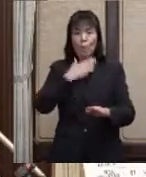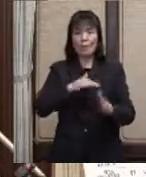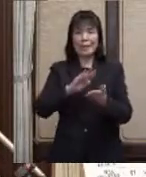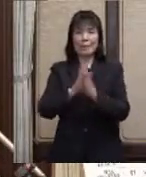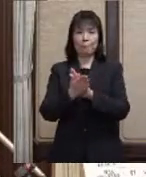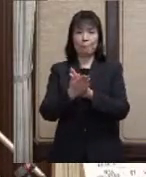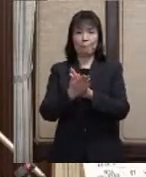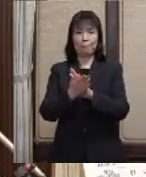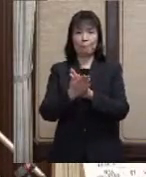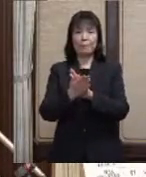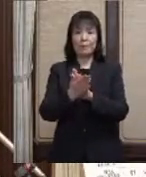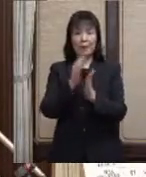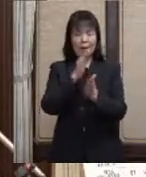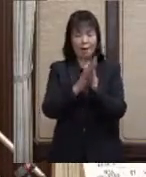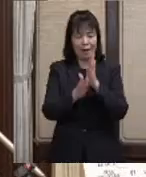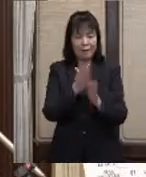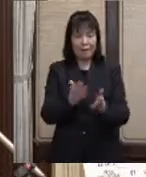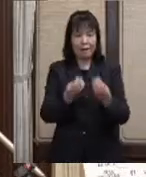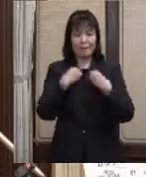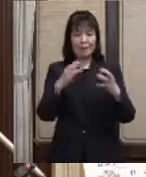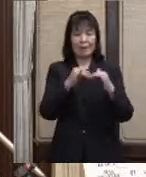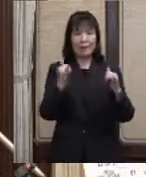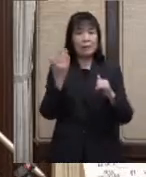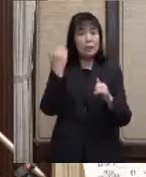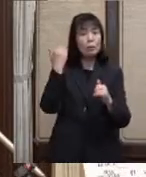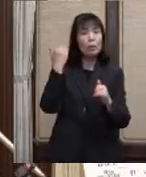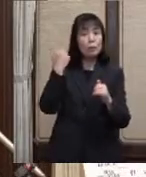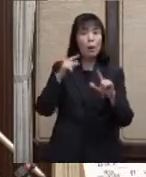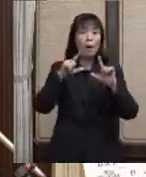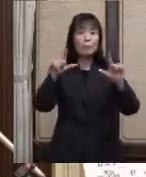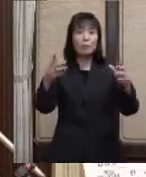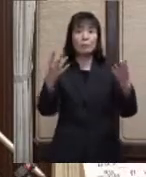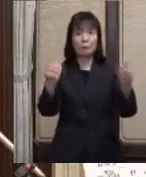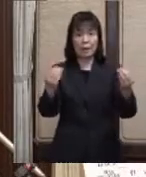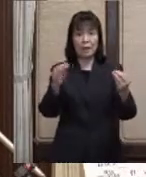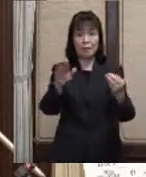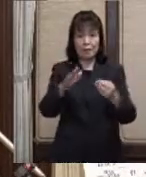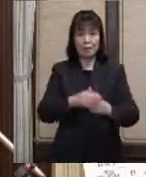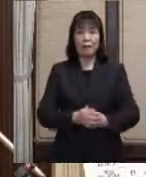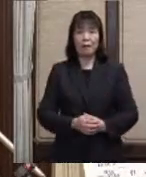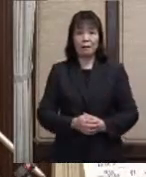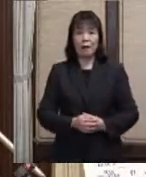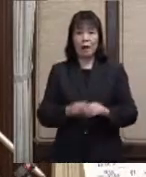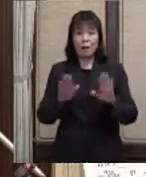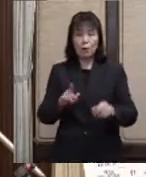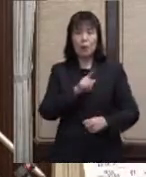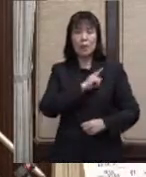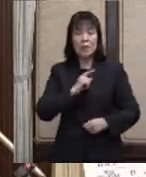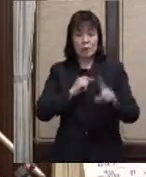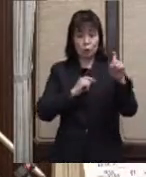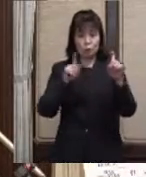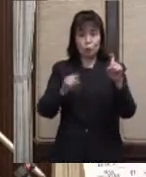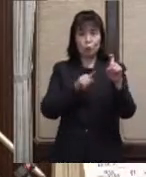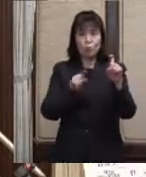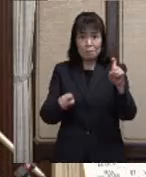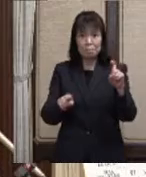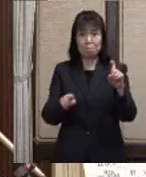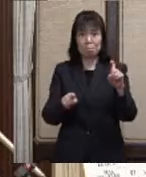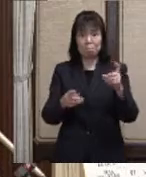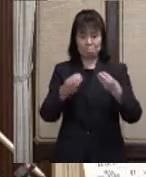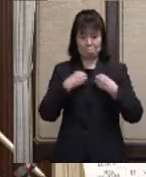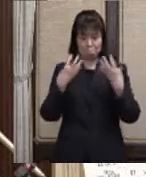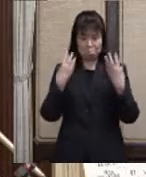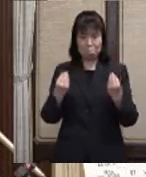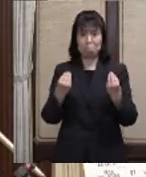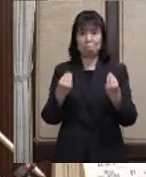が新たな感染者、先ほど発表されていました。今日1日で10名、陽性反